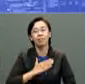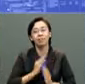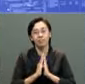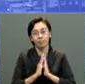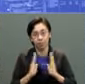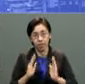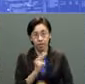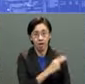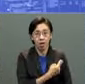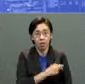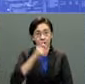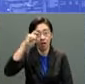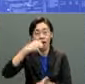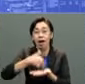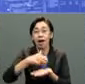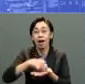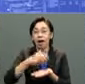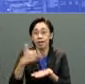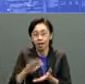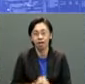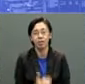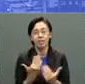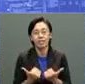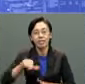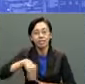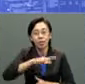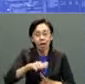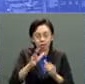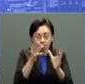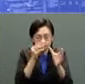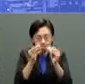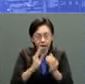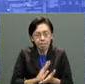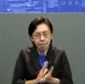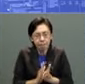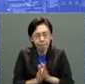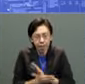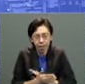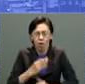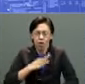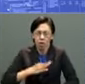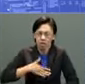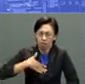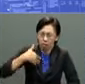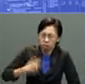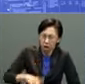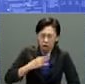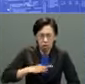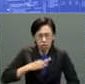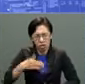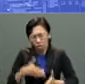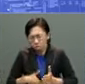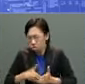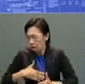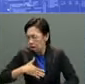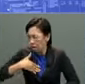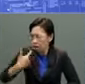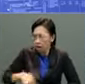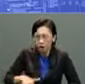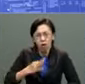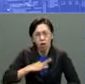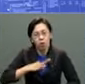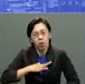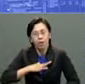อบอกไปนะคะว่าช่วงนี้เป็นช่วงของการปรับตัวนะคะหลายๆคนอาจจะรู้สึกว่าเราได้รับผลกระทบกับความเปลี่ยนแปลงที่เกิดขึ้นแต่ว่